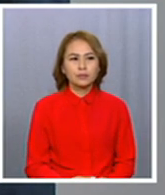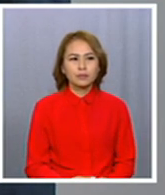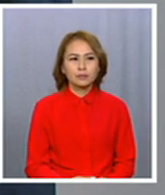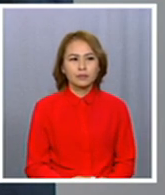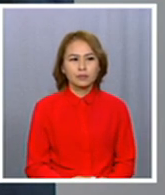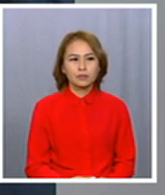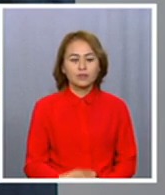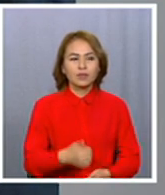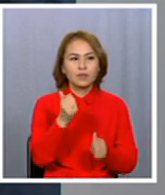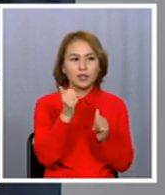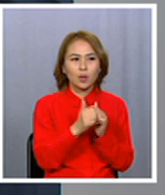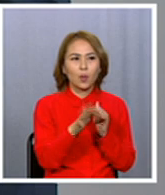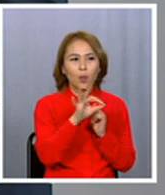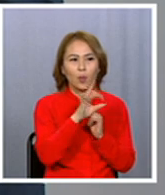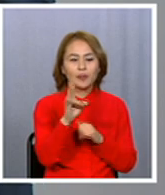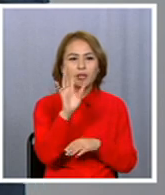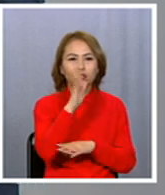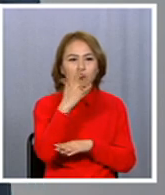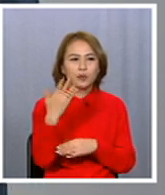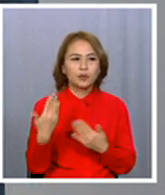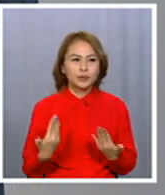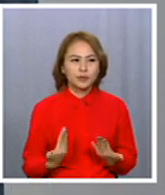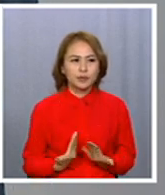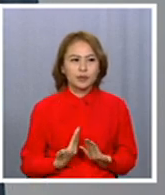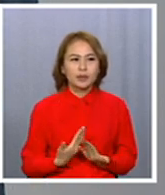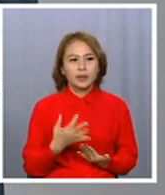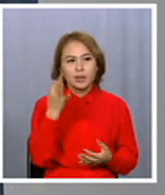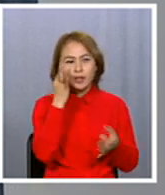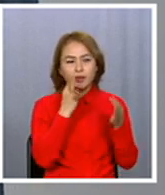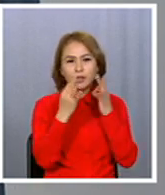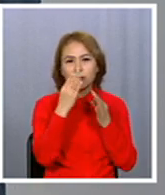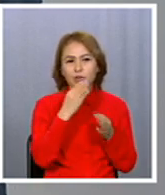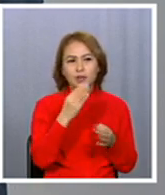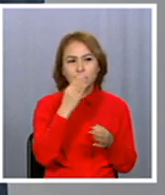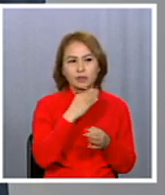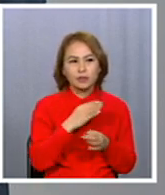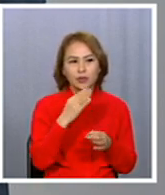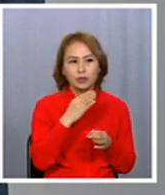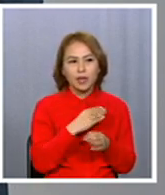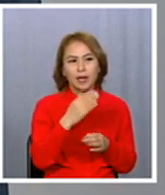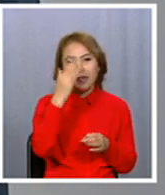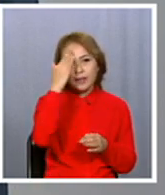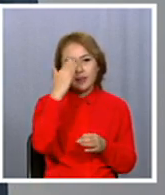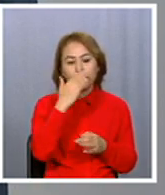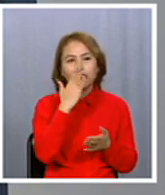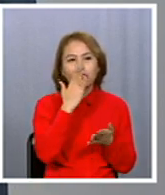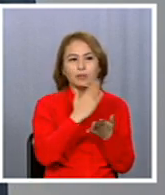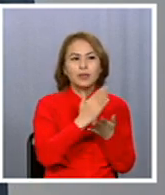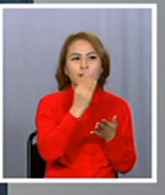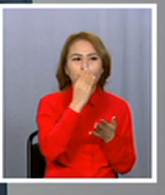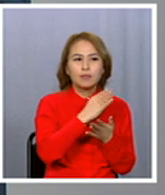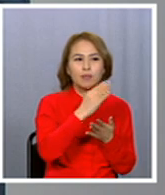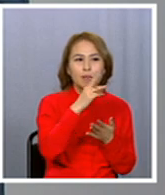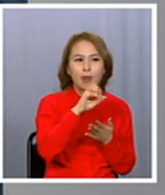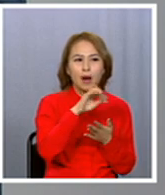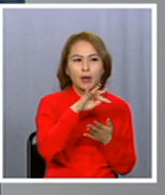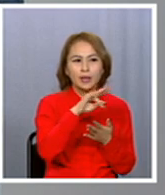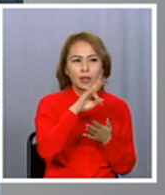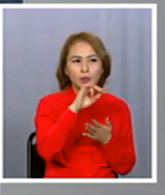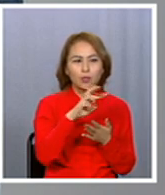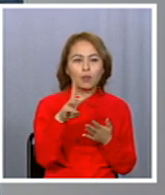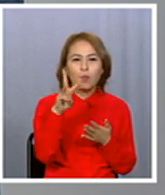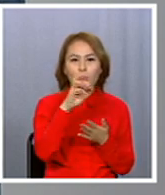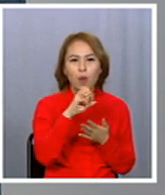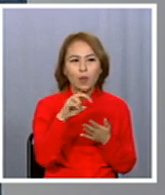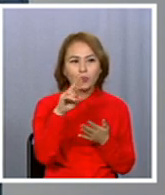В чаще он лесной живет, сладкоежкою слывет. Летом ест малину,